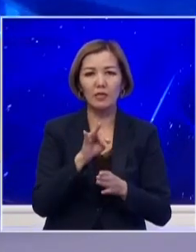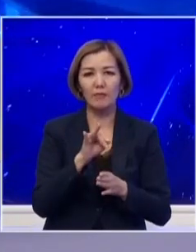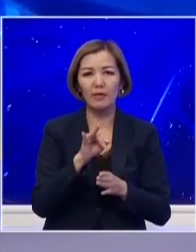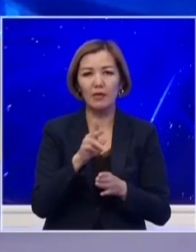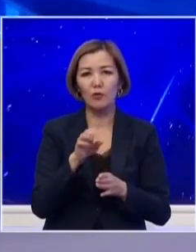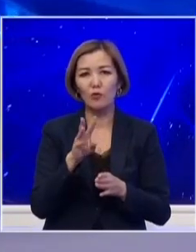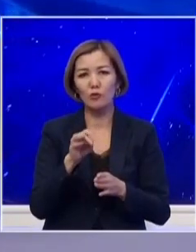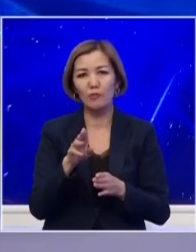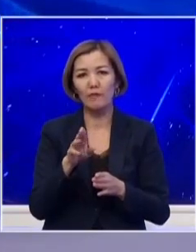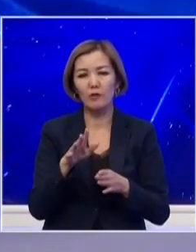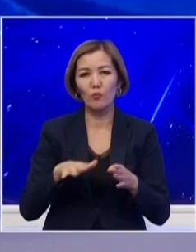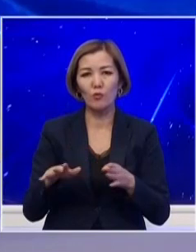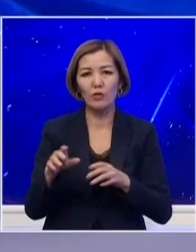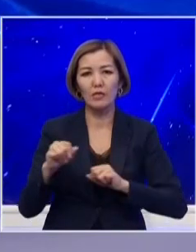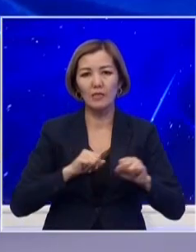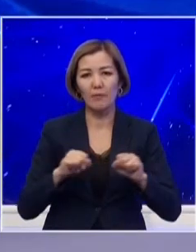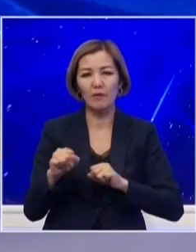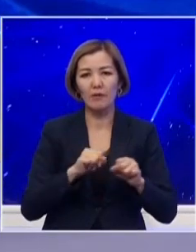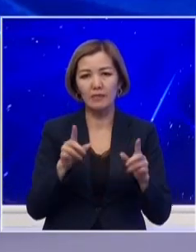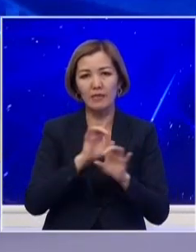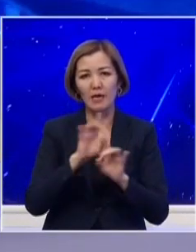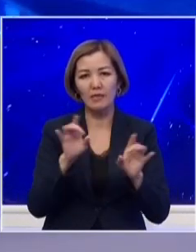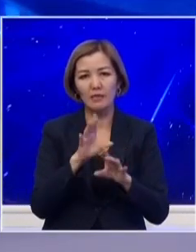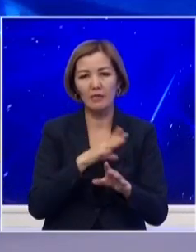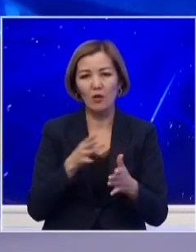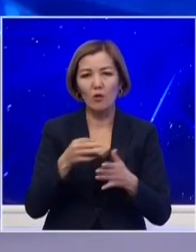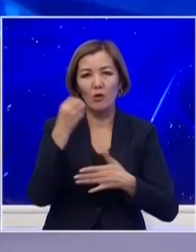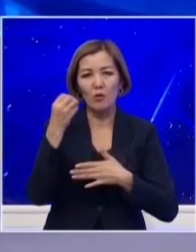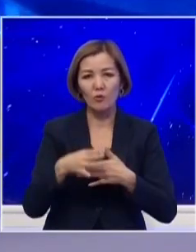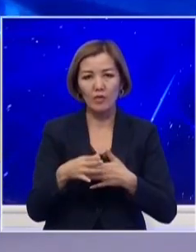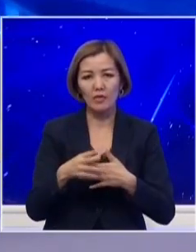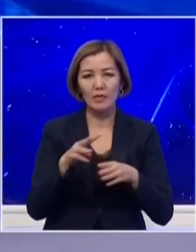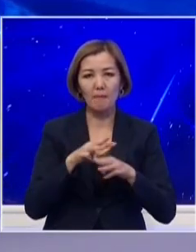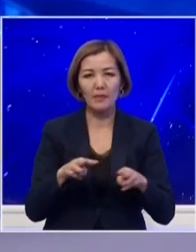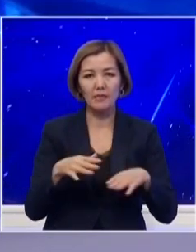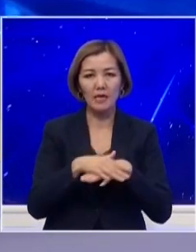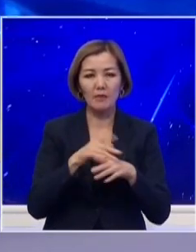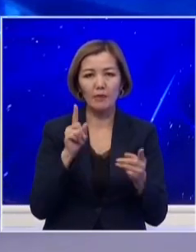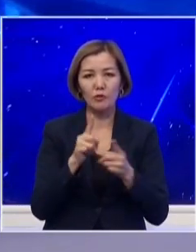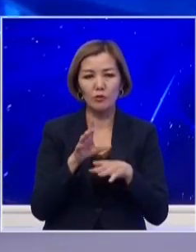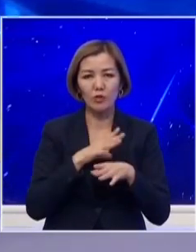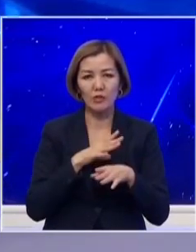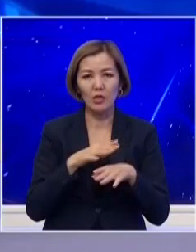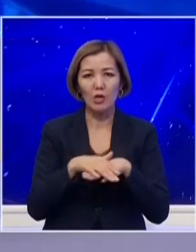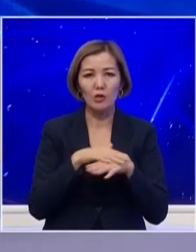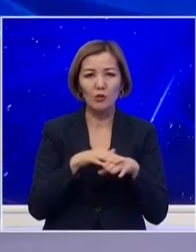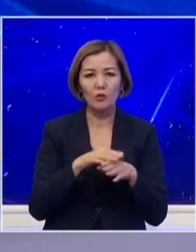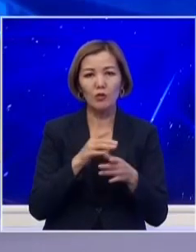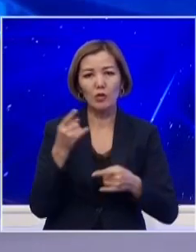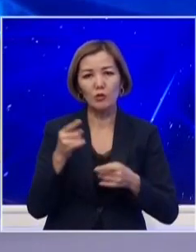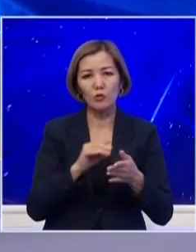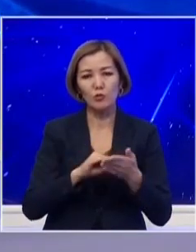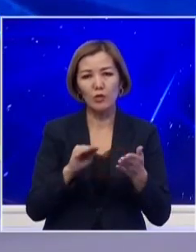Ибрагим Күлшімбаевтың өңірге сапары барысында белгілі болды. Облыс орталығына келген министр халықпен де жүздесті. Тұрғындар мен